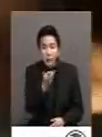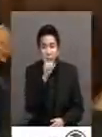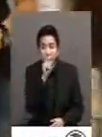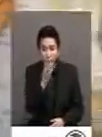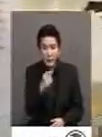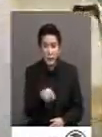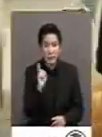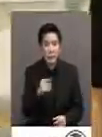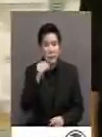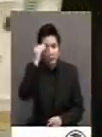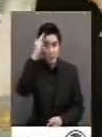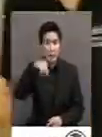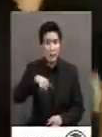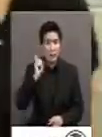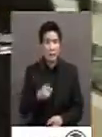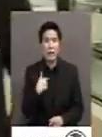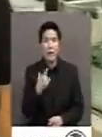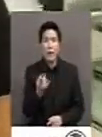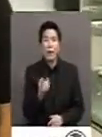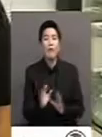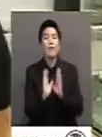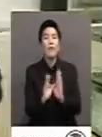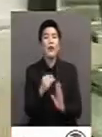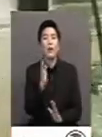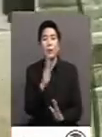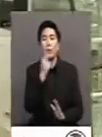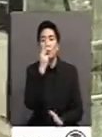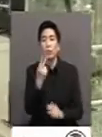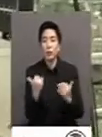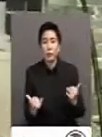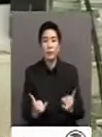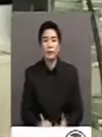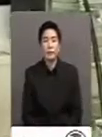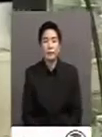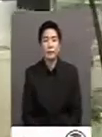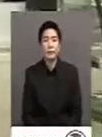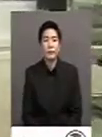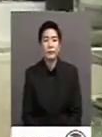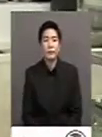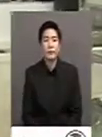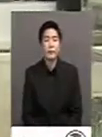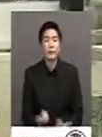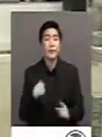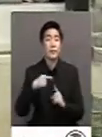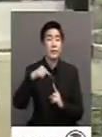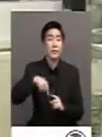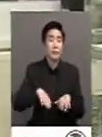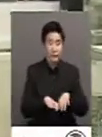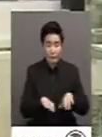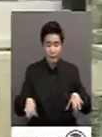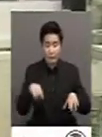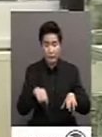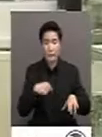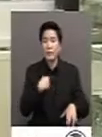บูธพลังปัญญาวันนี้มีอะไรมาฝากคุณผู้ชมที่สนใจที่จะมาช้อปปิ้งวันนี้กันบ้างคะ สวัสดีค่ะบูธพลังปัญญาของเรานะคะ